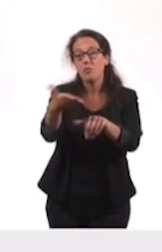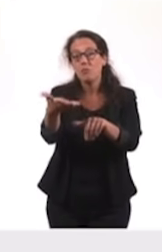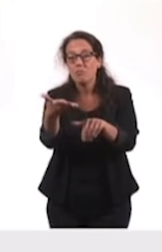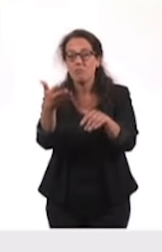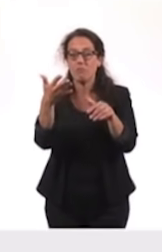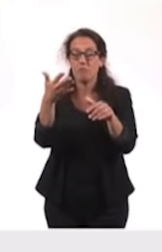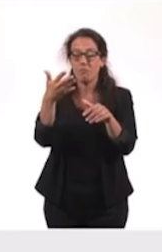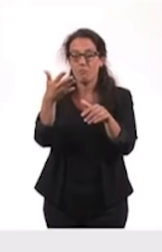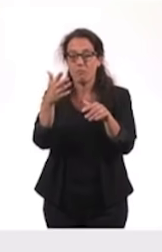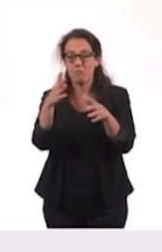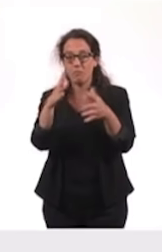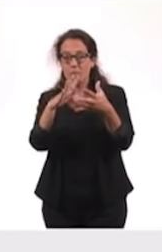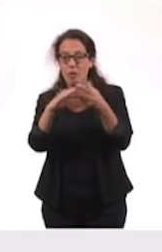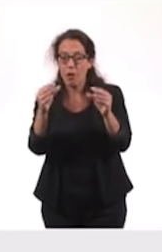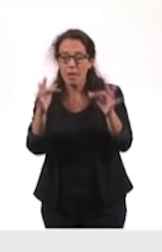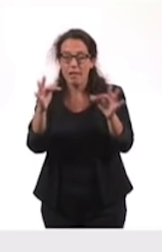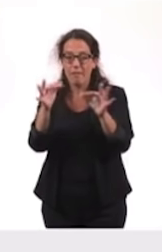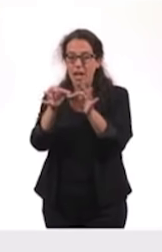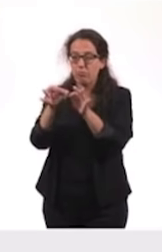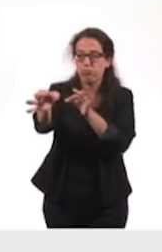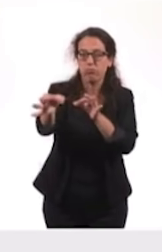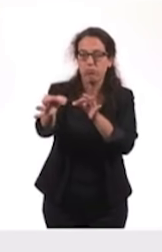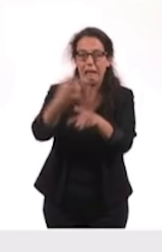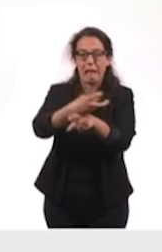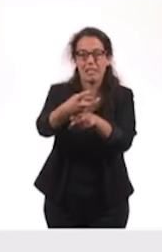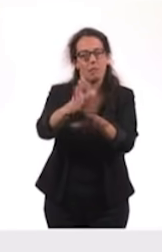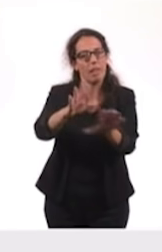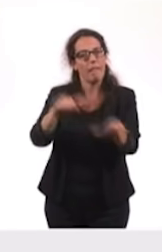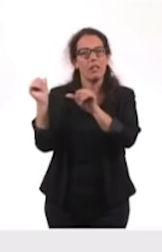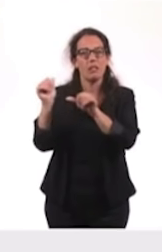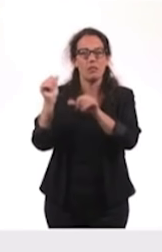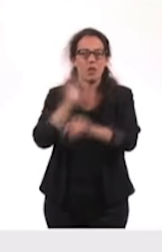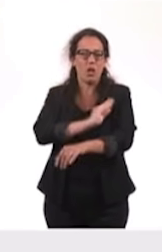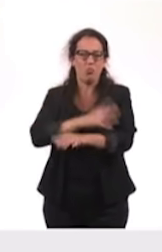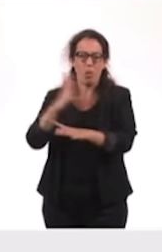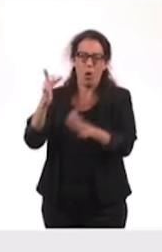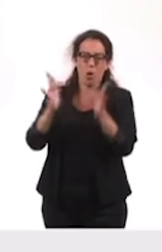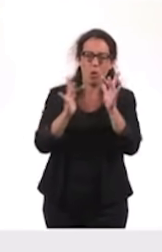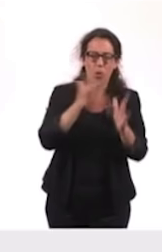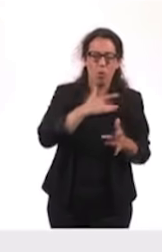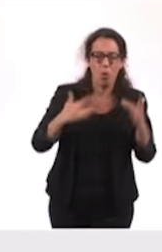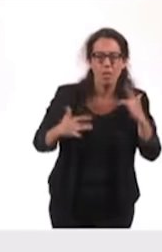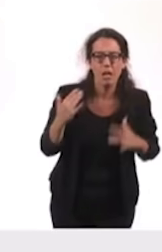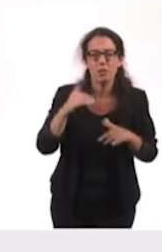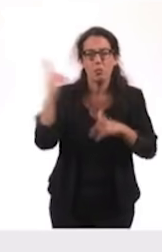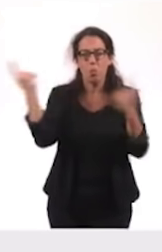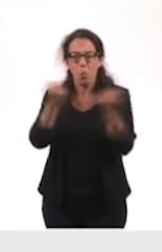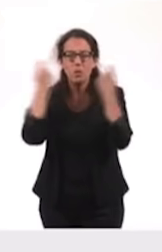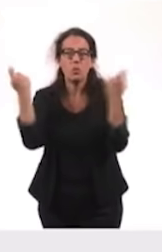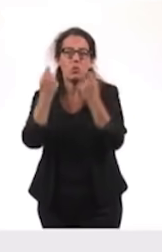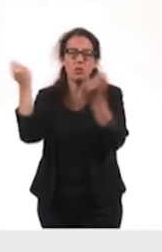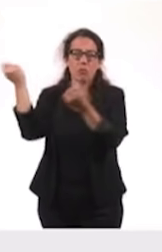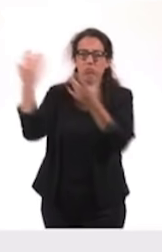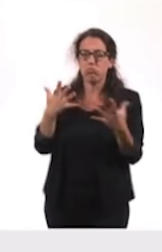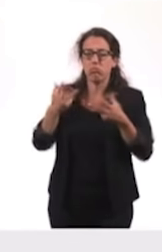propices à la transmission du virus. Les sports de contact, les boîtes de nuit, les regroupements de très larges publics.